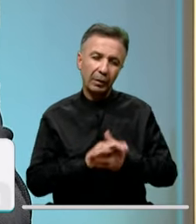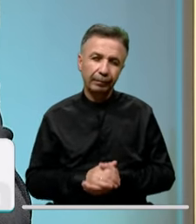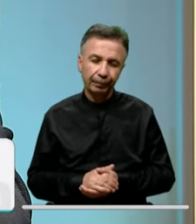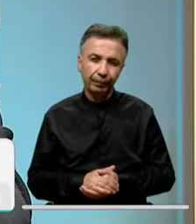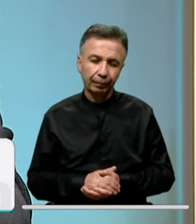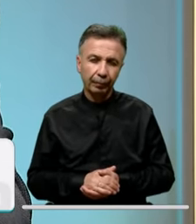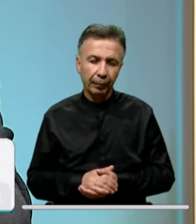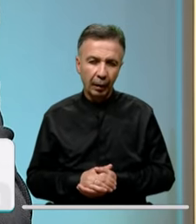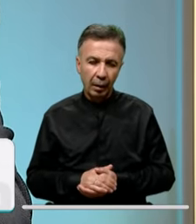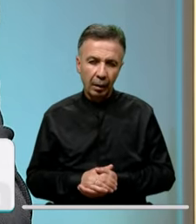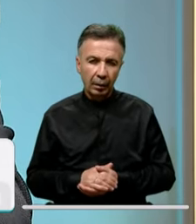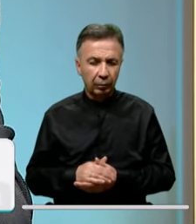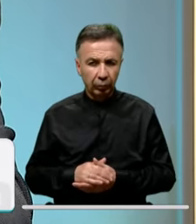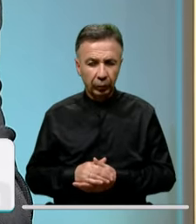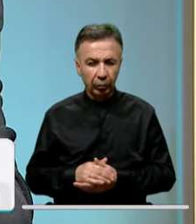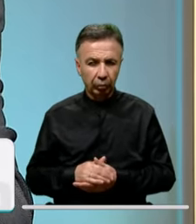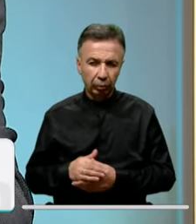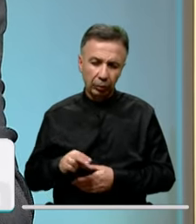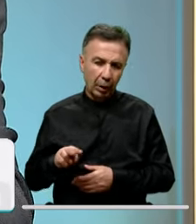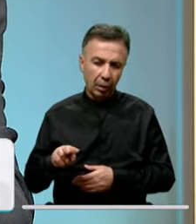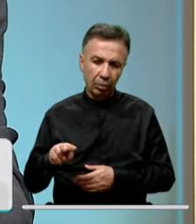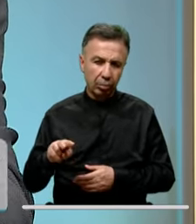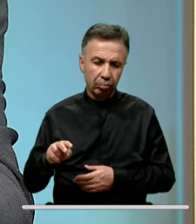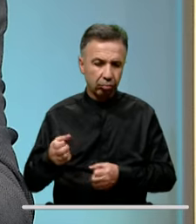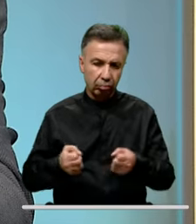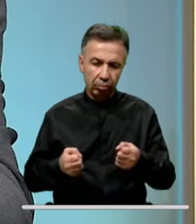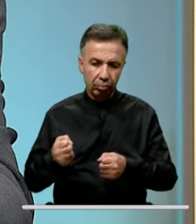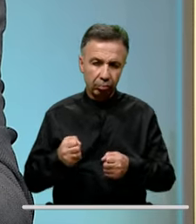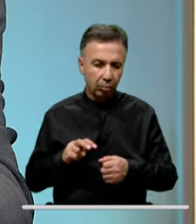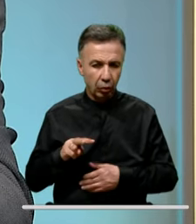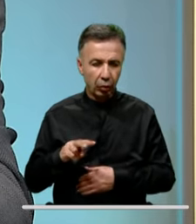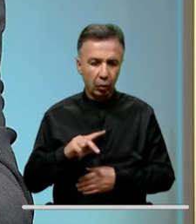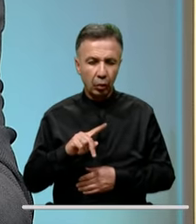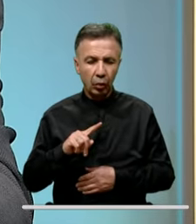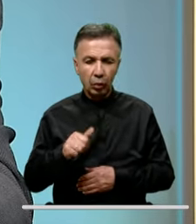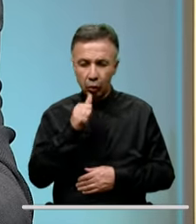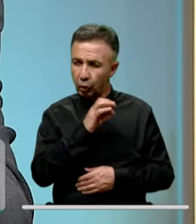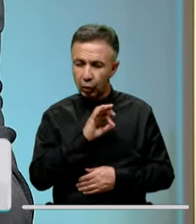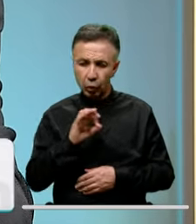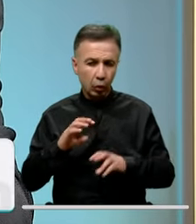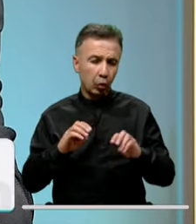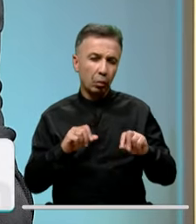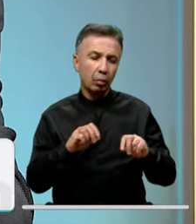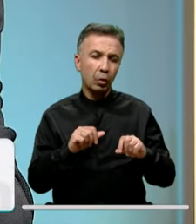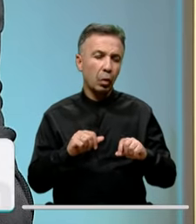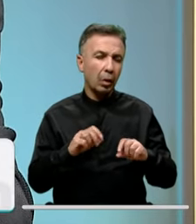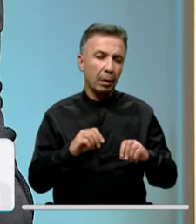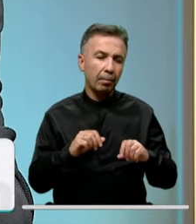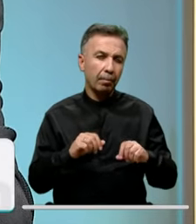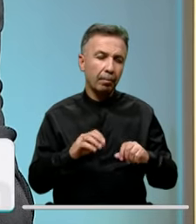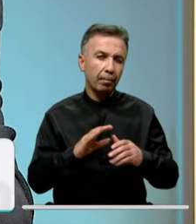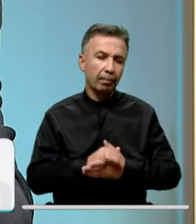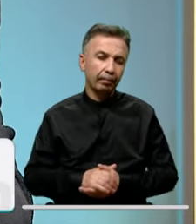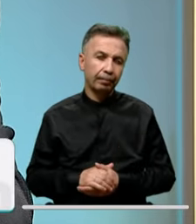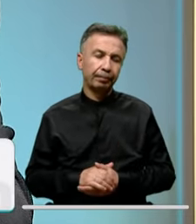karayoluyla yolculuk yapıyoruz. Yolculukta işte su olmayan bir çölde, ne bileyim, bir yerde öyle bir şey olsun